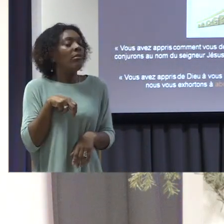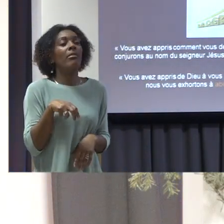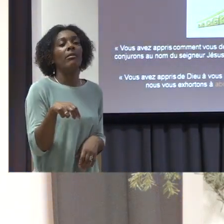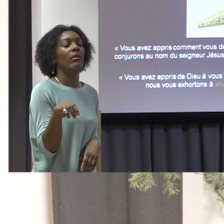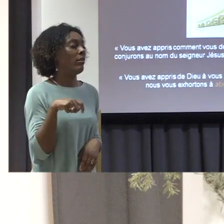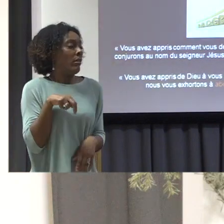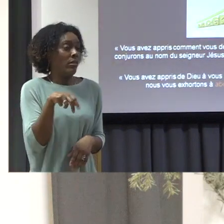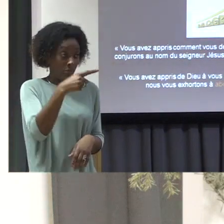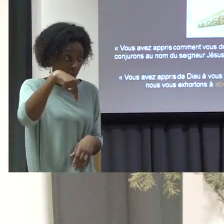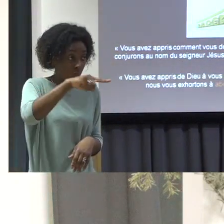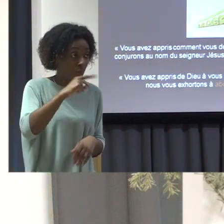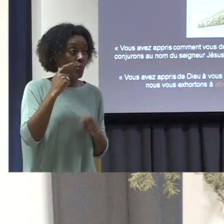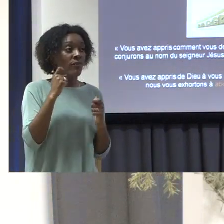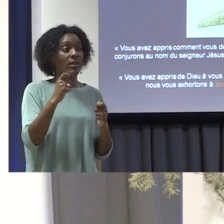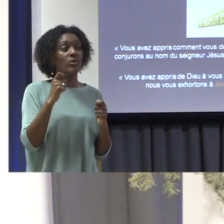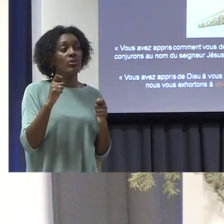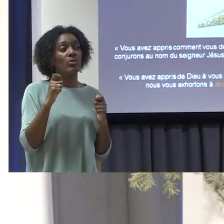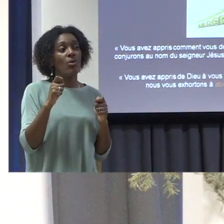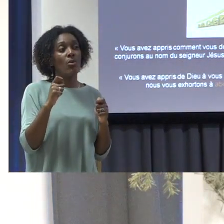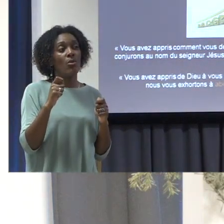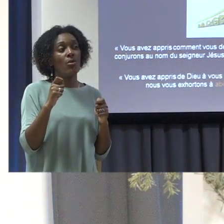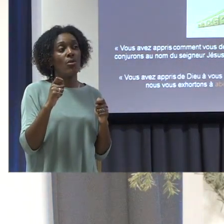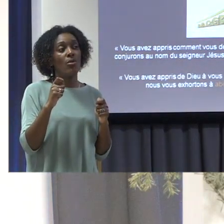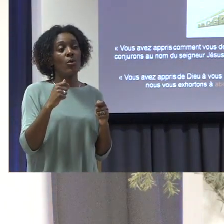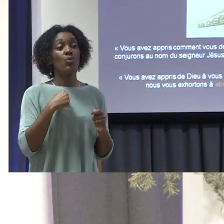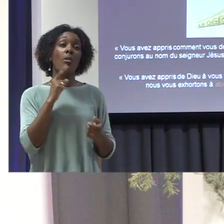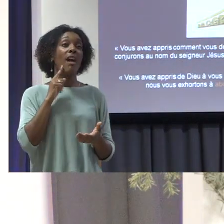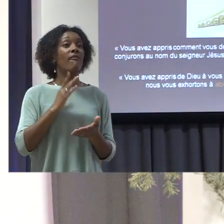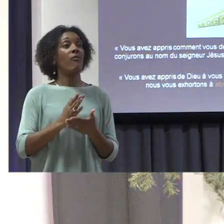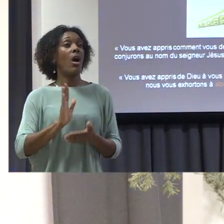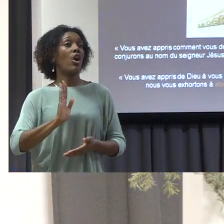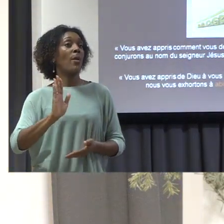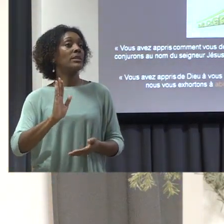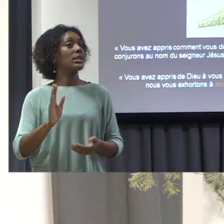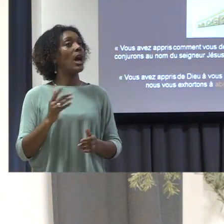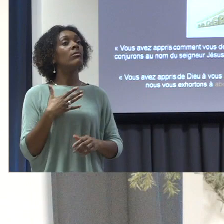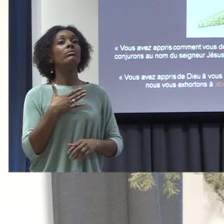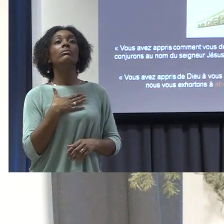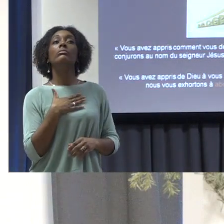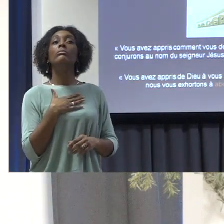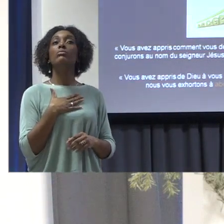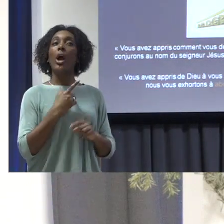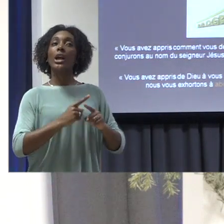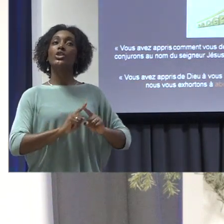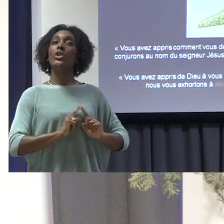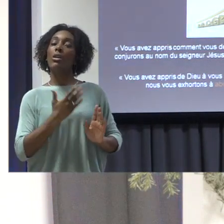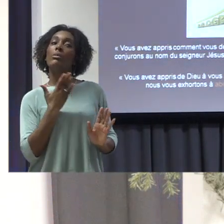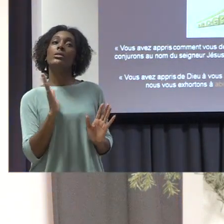nous installons dans une façon de vivre notre foi en étant à côté de la